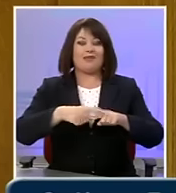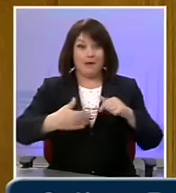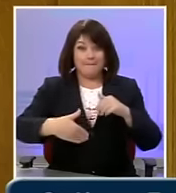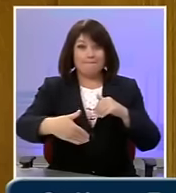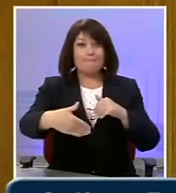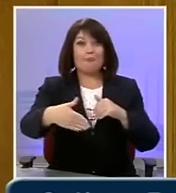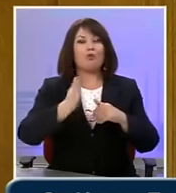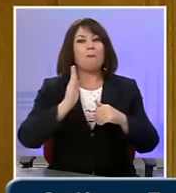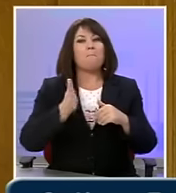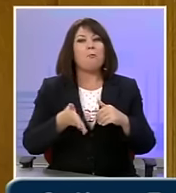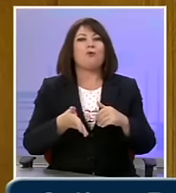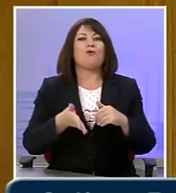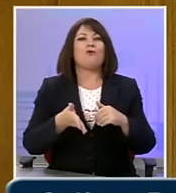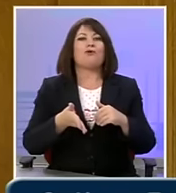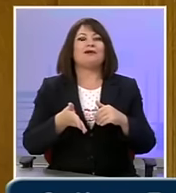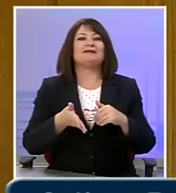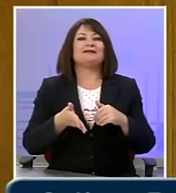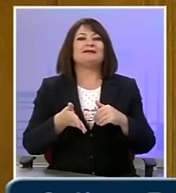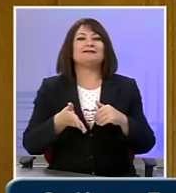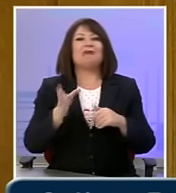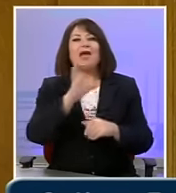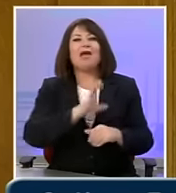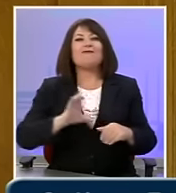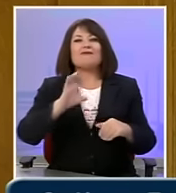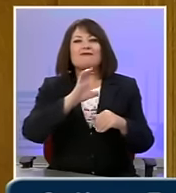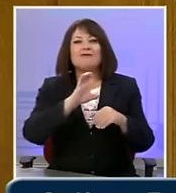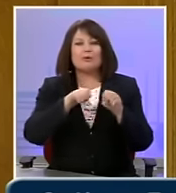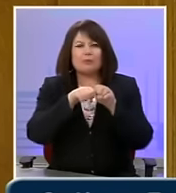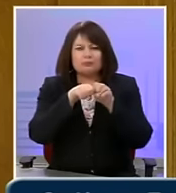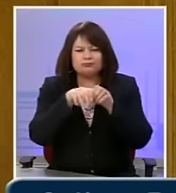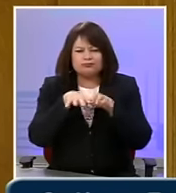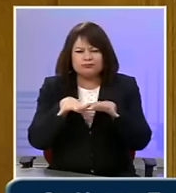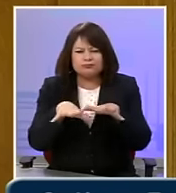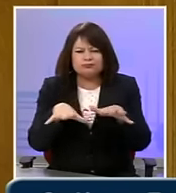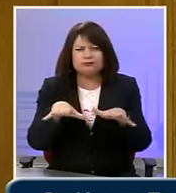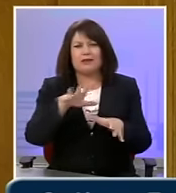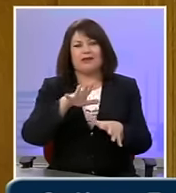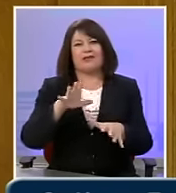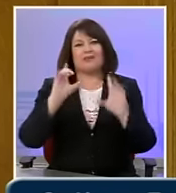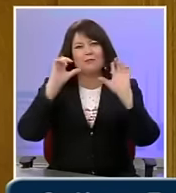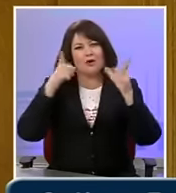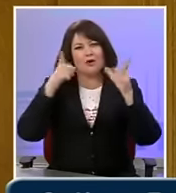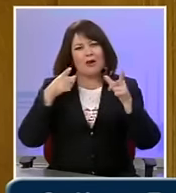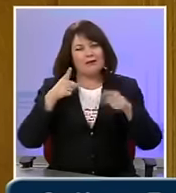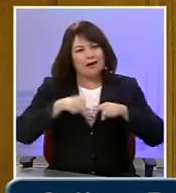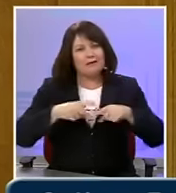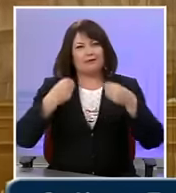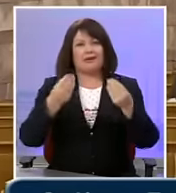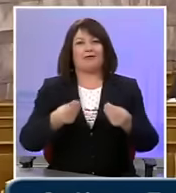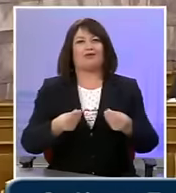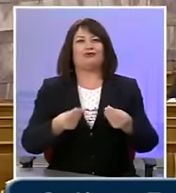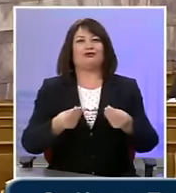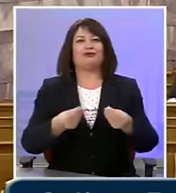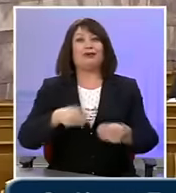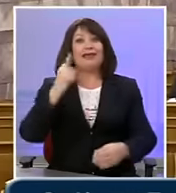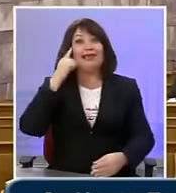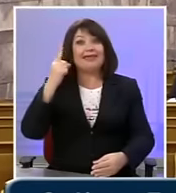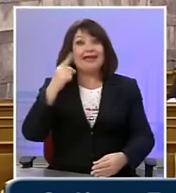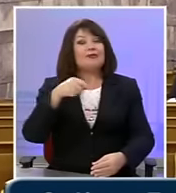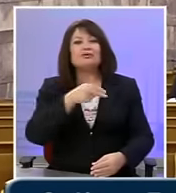μπόρεσε να ξεπεράσει τα ευρωπαϊκά σύνορα η δημοκρατία, η οποία παραμένει μια ιδέα που μας